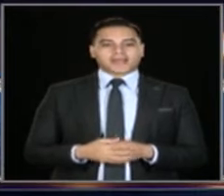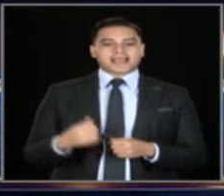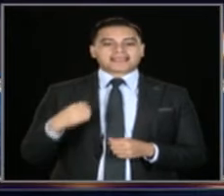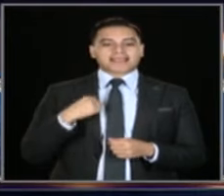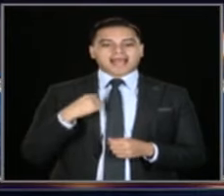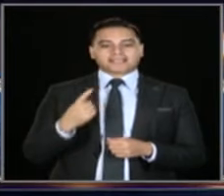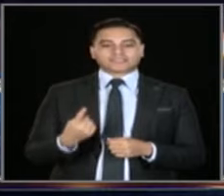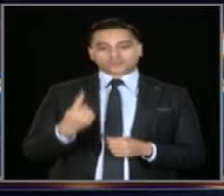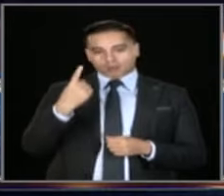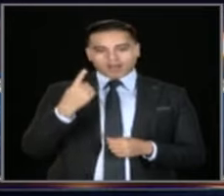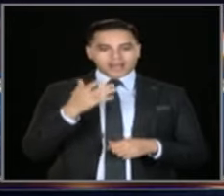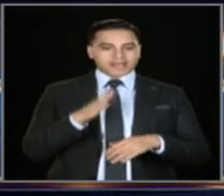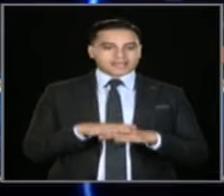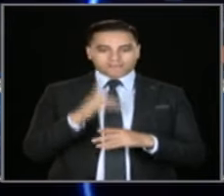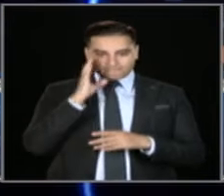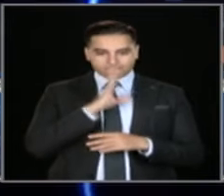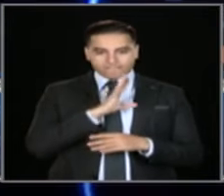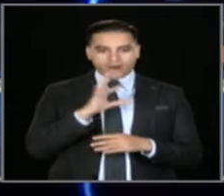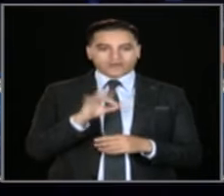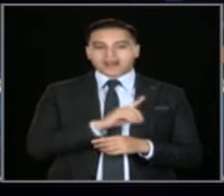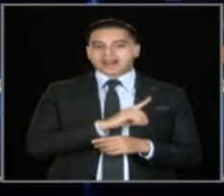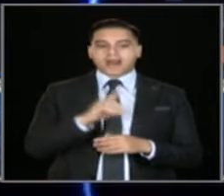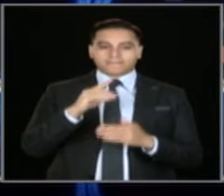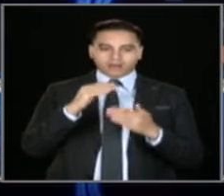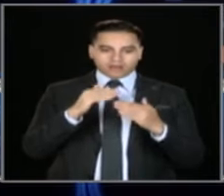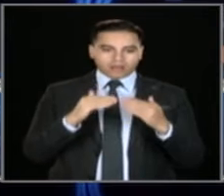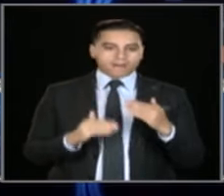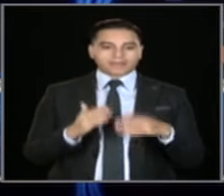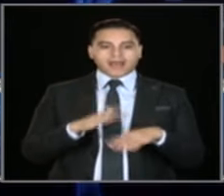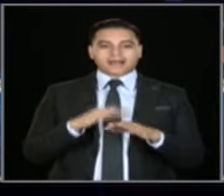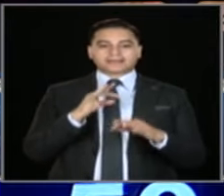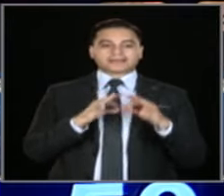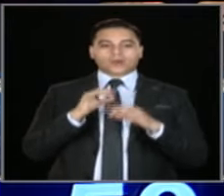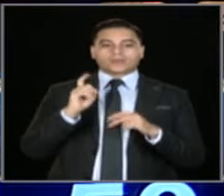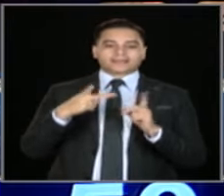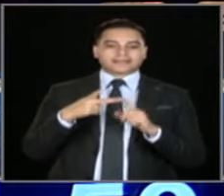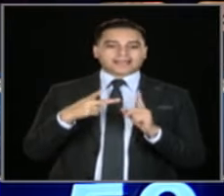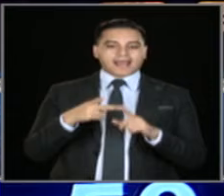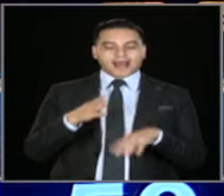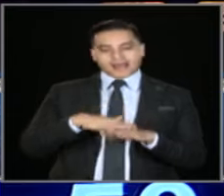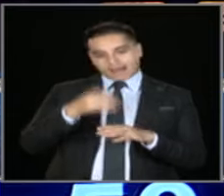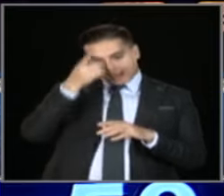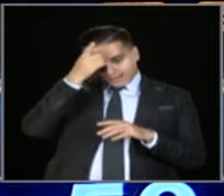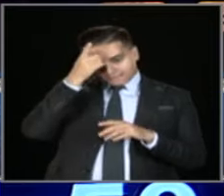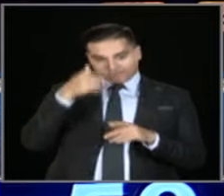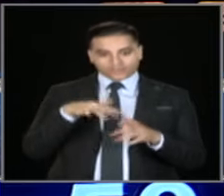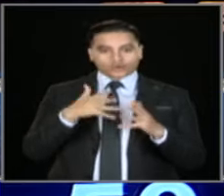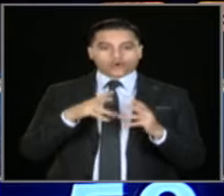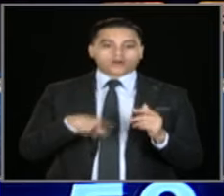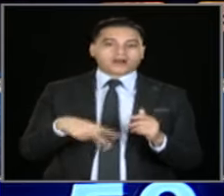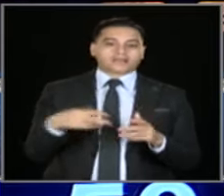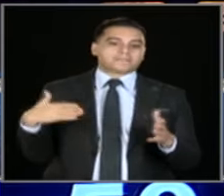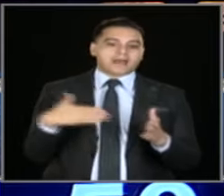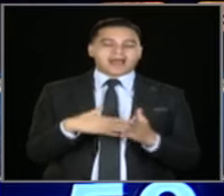نادي كان الوحيد الذي لم يهبط لدوري الدرجة الثانية بألمانيا في كرة